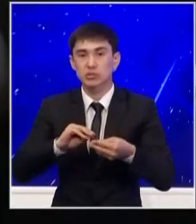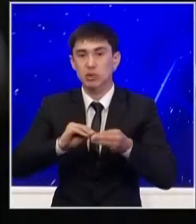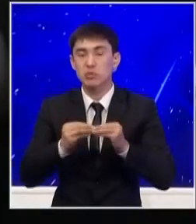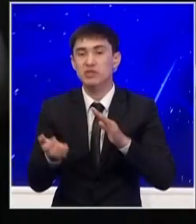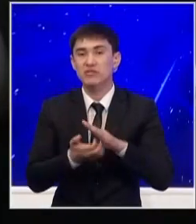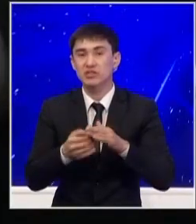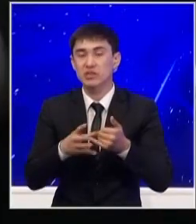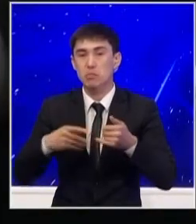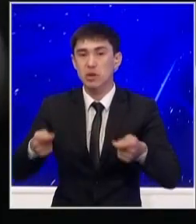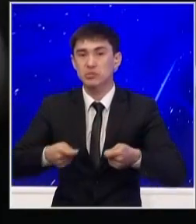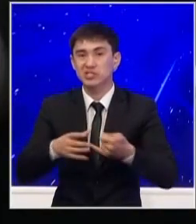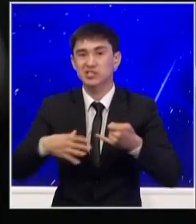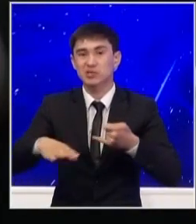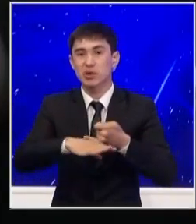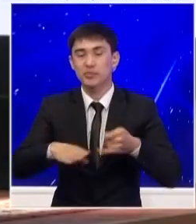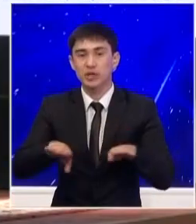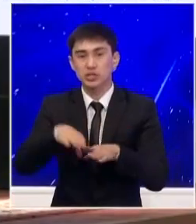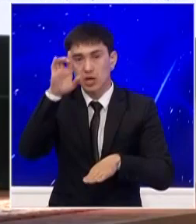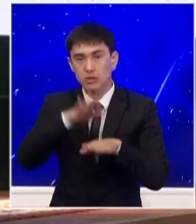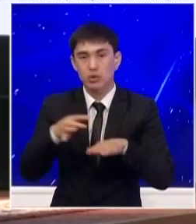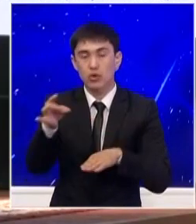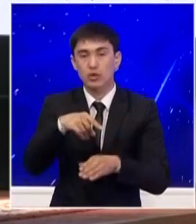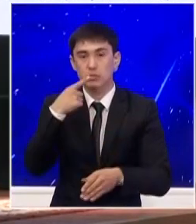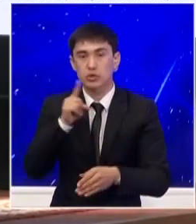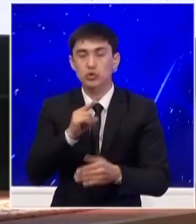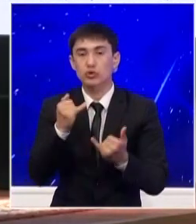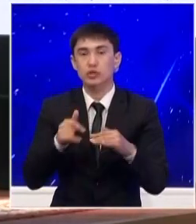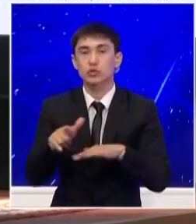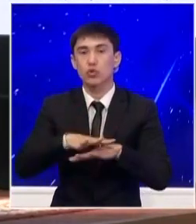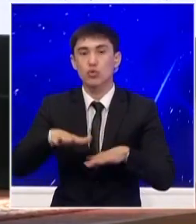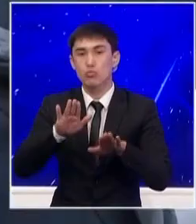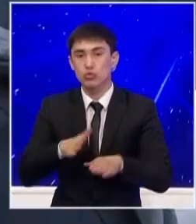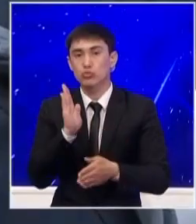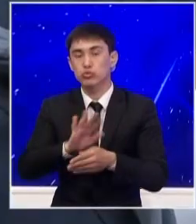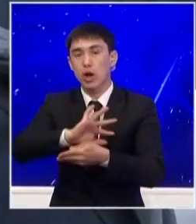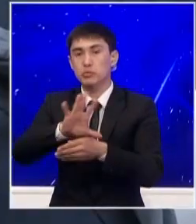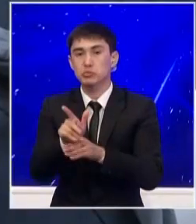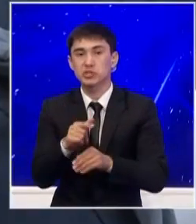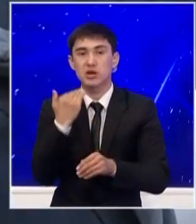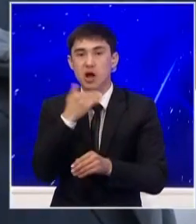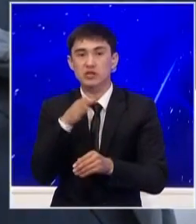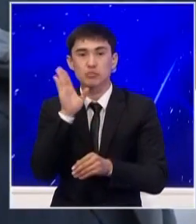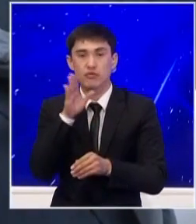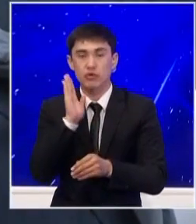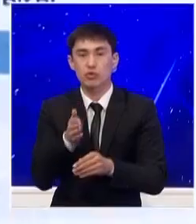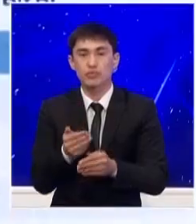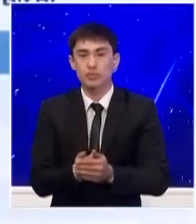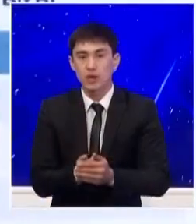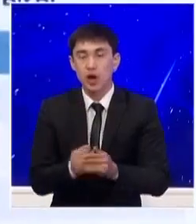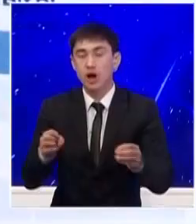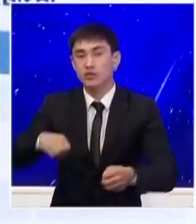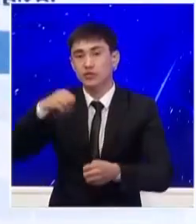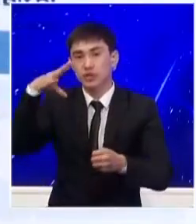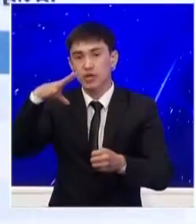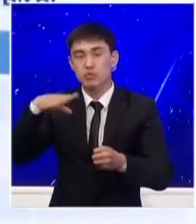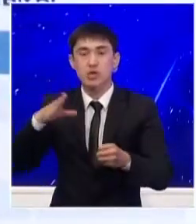дефицита пастбищных земель. Также аким района отметил, что населенные пункты будут обеспечены качественной питьевой водой,